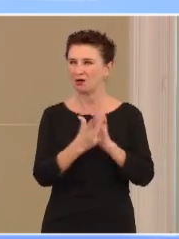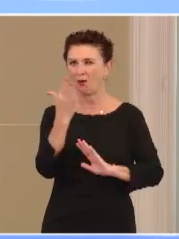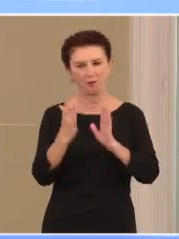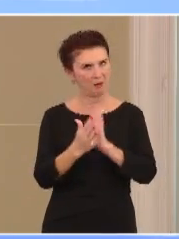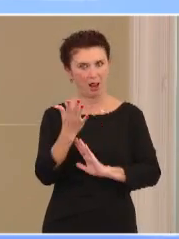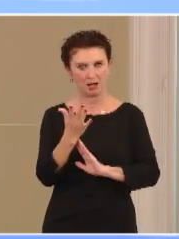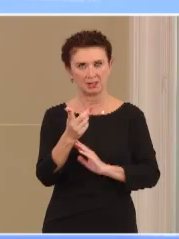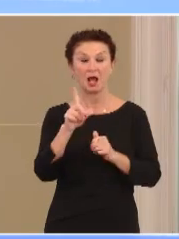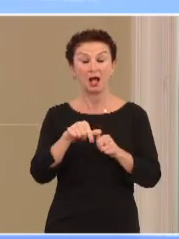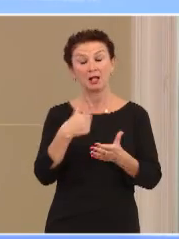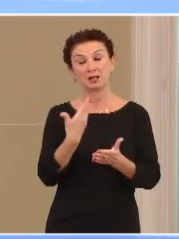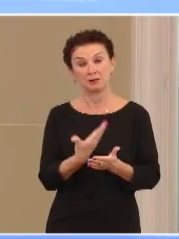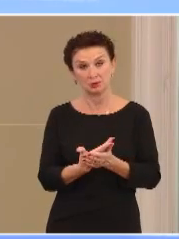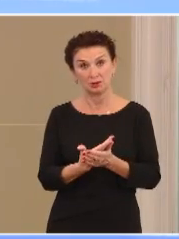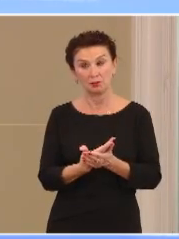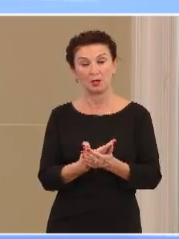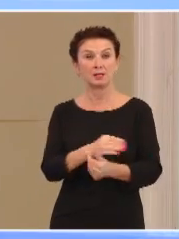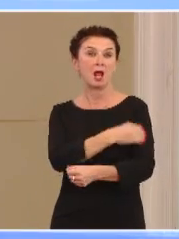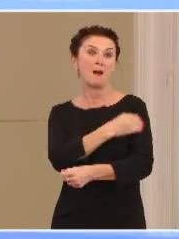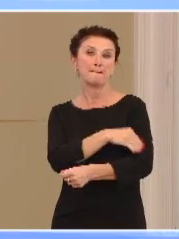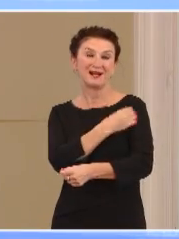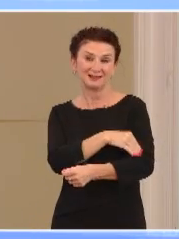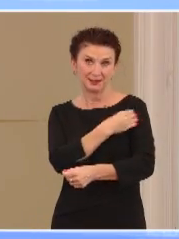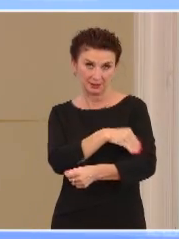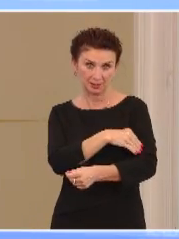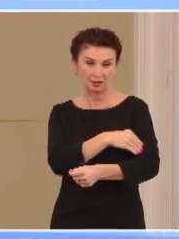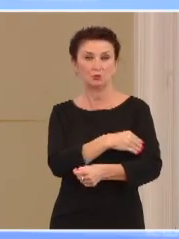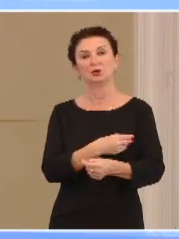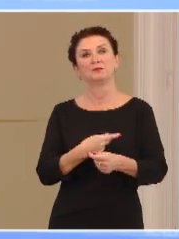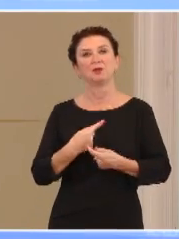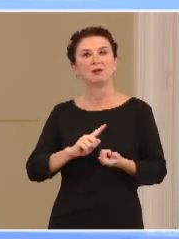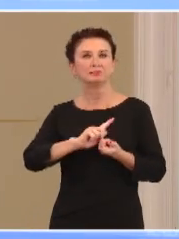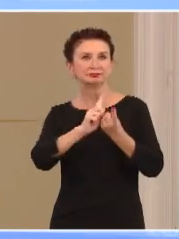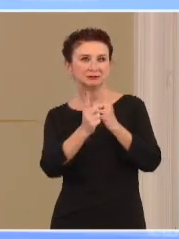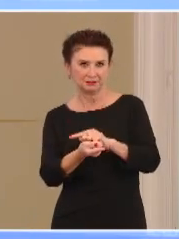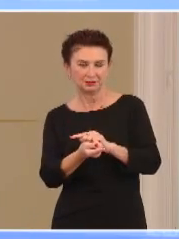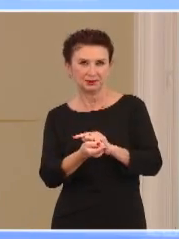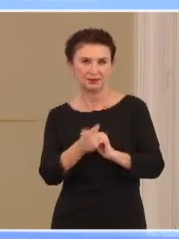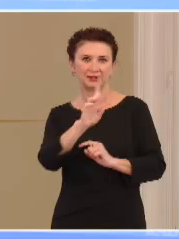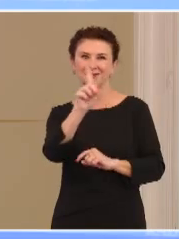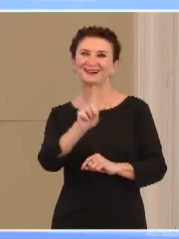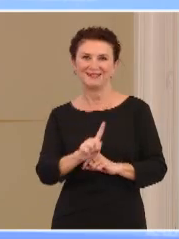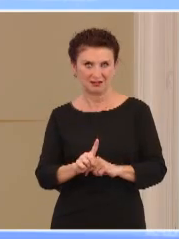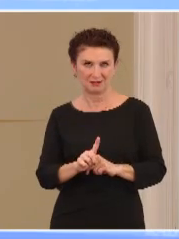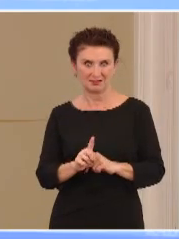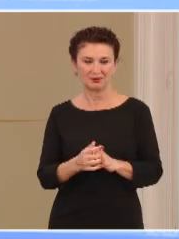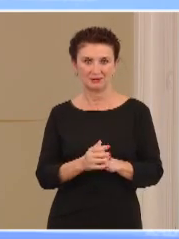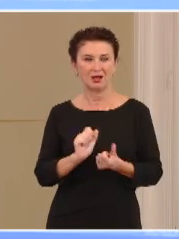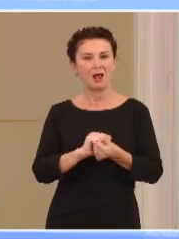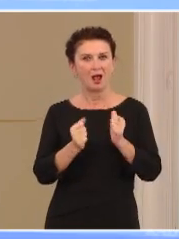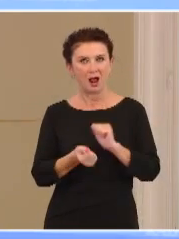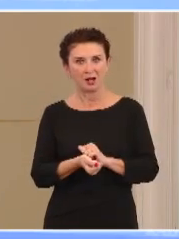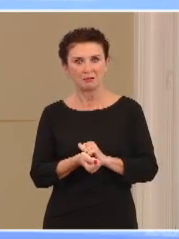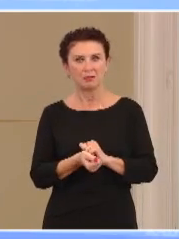produkcji na przykład gazu syntezowego w chemii, czy zgazyfikowania węgla